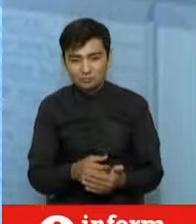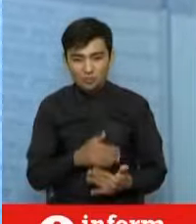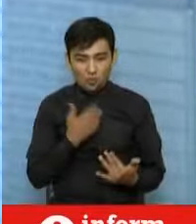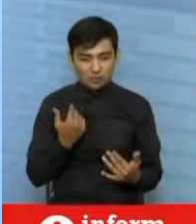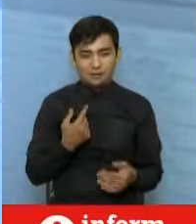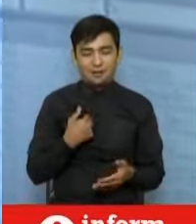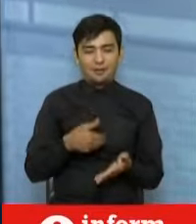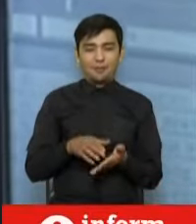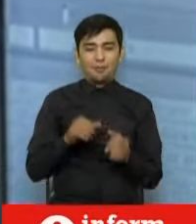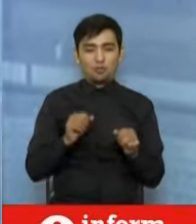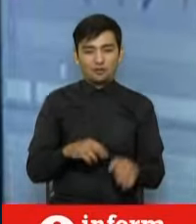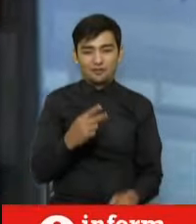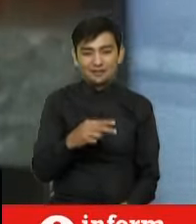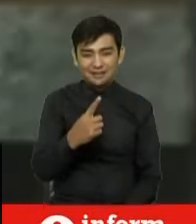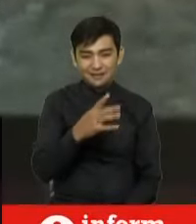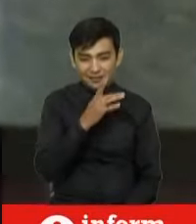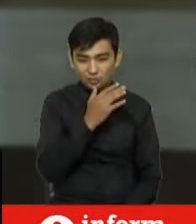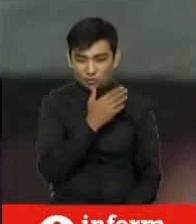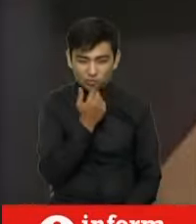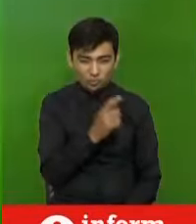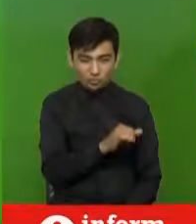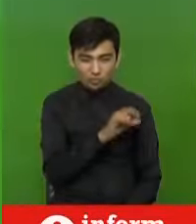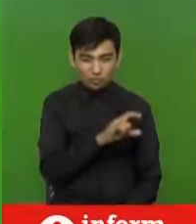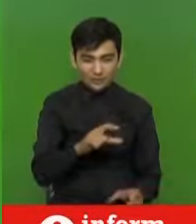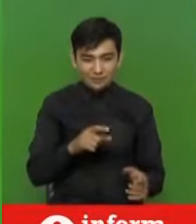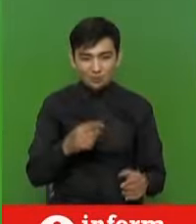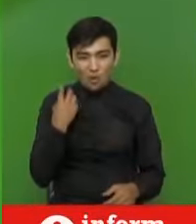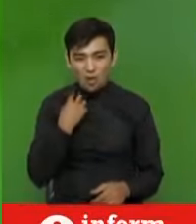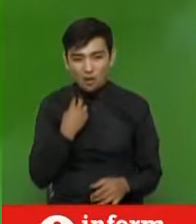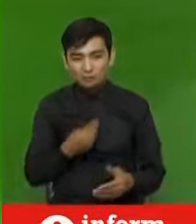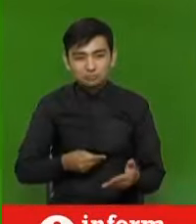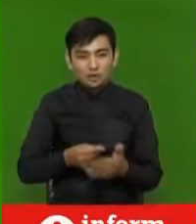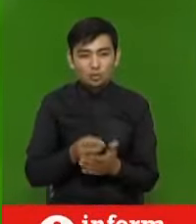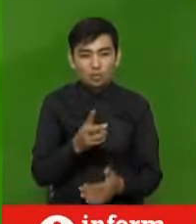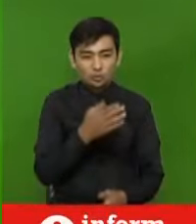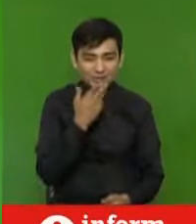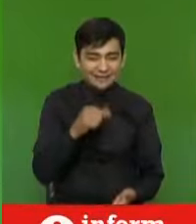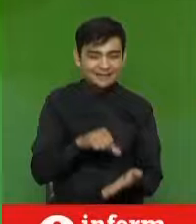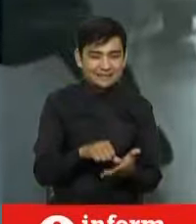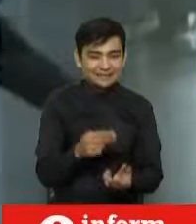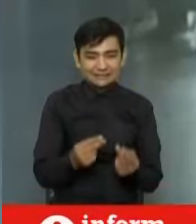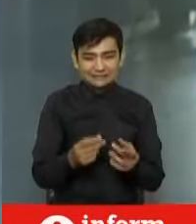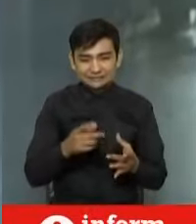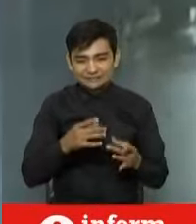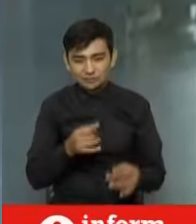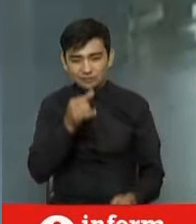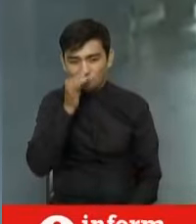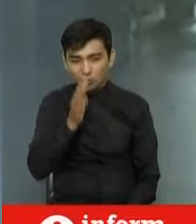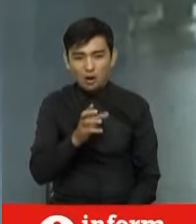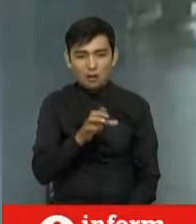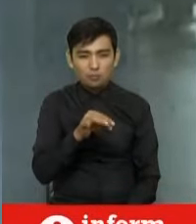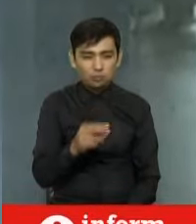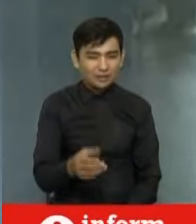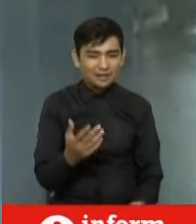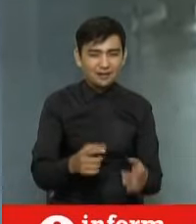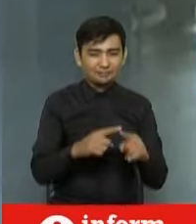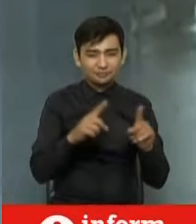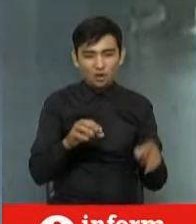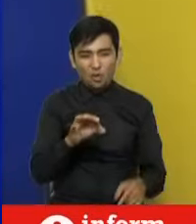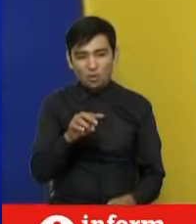беріледі. Әрі 21 жасқа толмағандар мен берешегін өтемегендер құмар ойынға қатыса алмайды. Бастысы, букмекерлік кеңселер мен онлайн